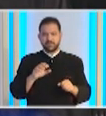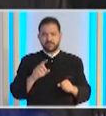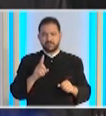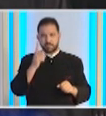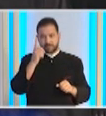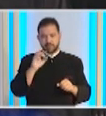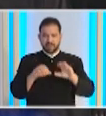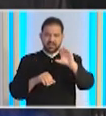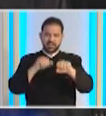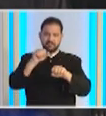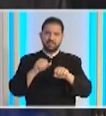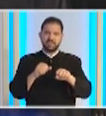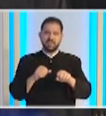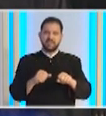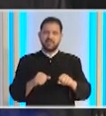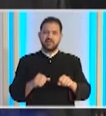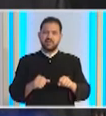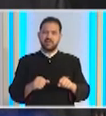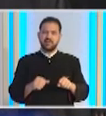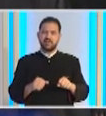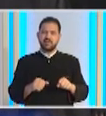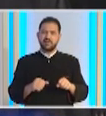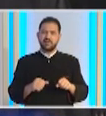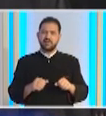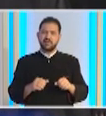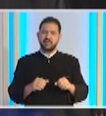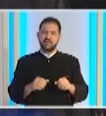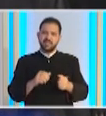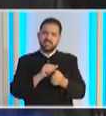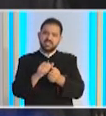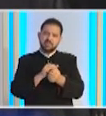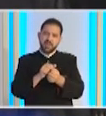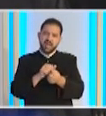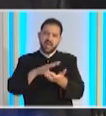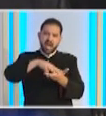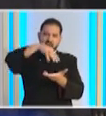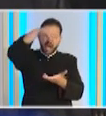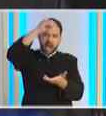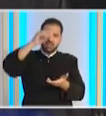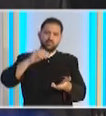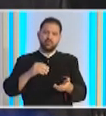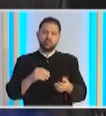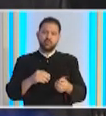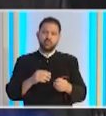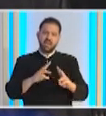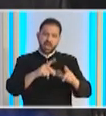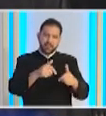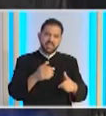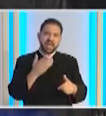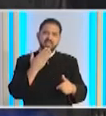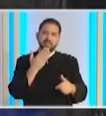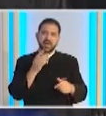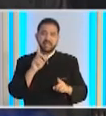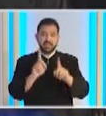pocăință, de la eliminarea păcatului din om, este o fază fără de care altfel n-am putea să mergem pe parcursul înnoirii.